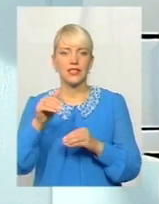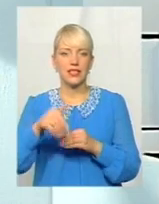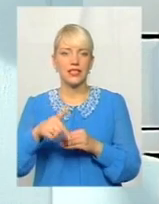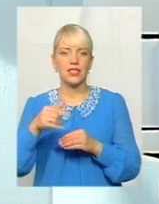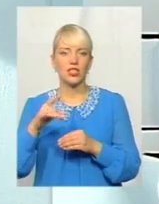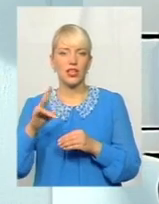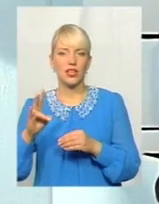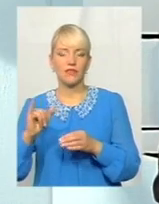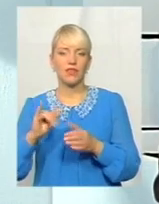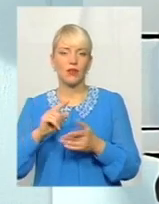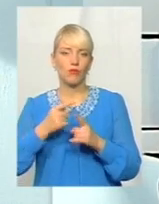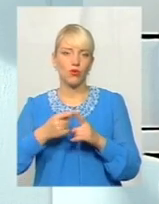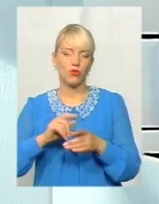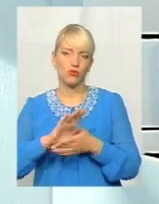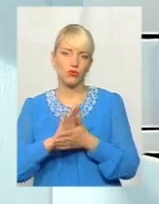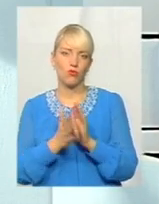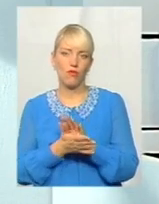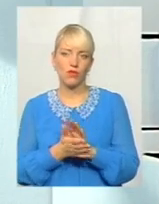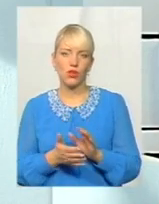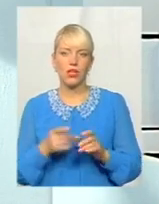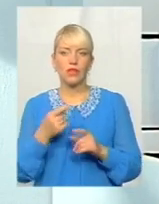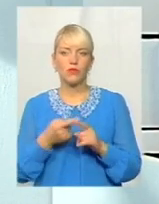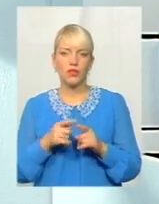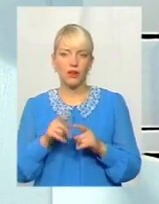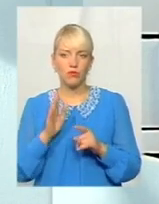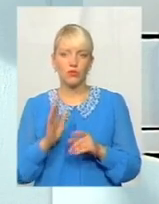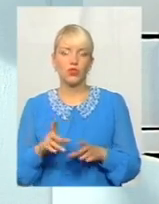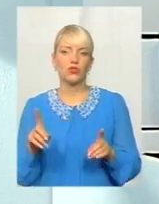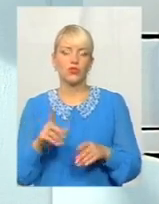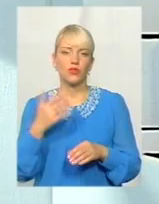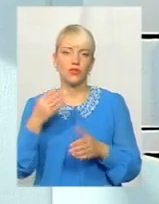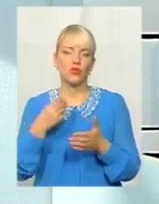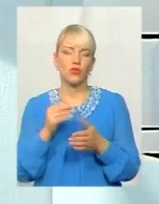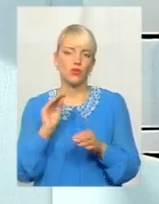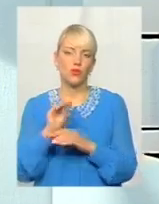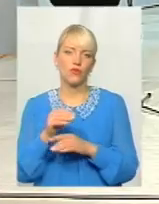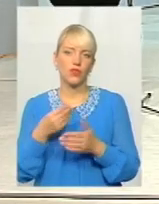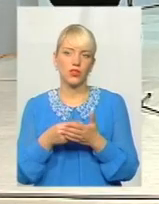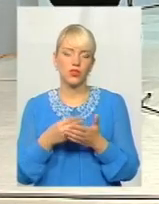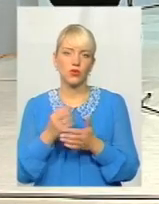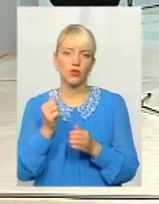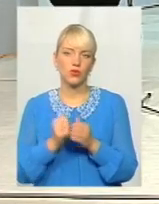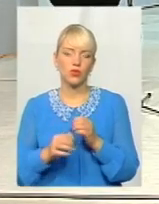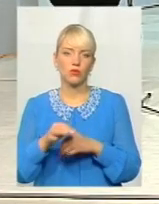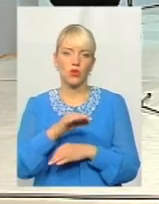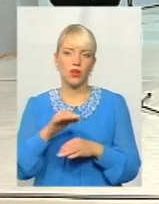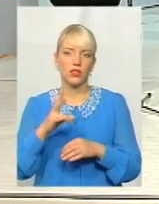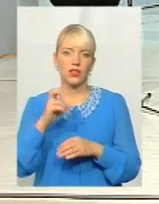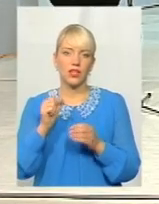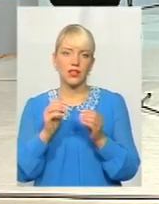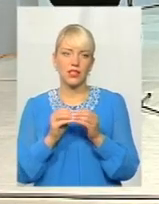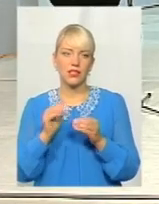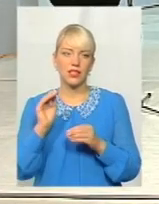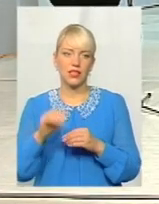плюс умовою буде те, що їхня громада дофінансує кожен проєкт на суму 10 тисяч гривень. Тобто